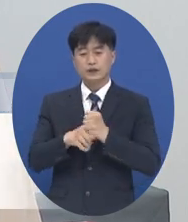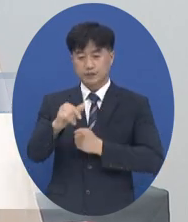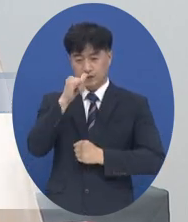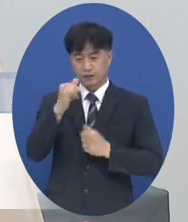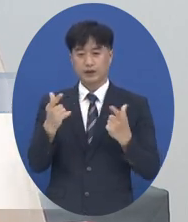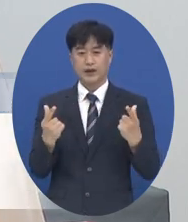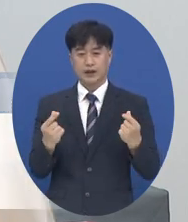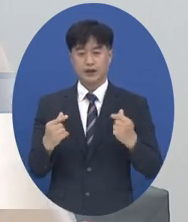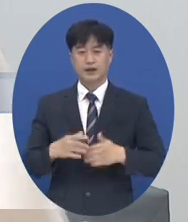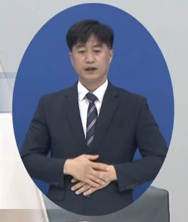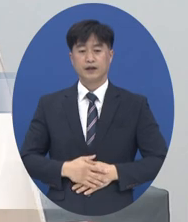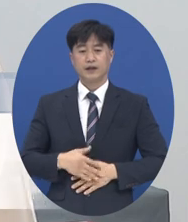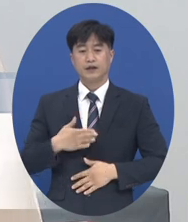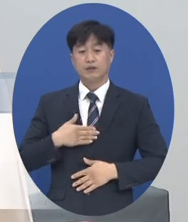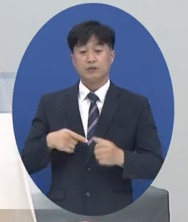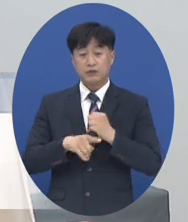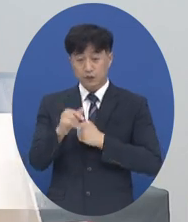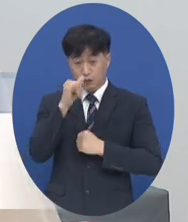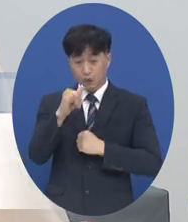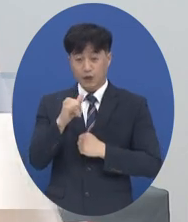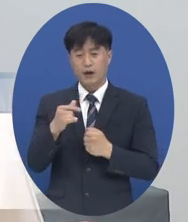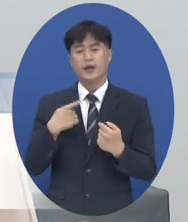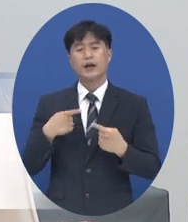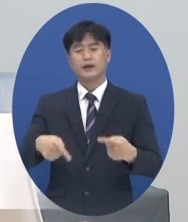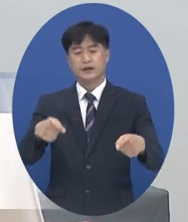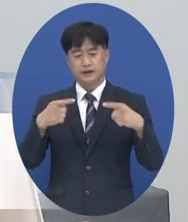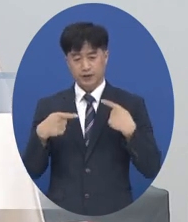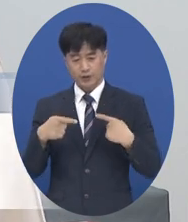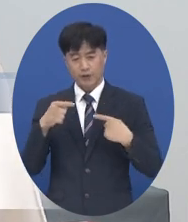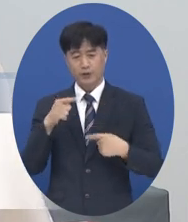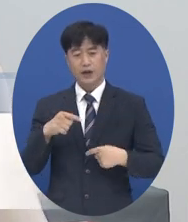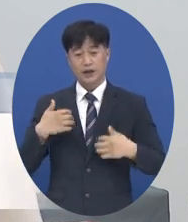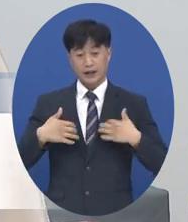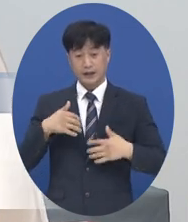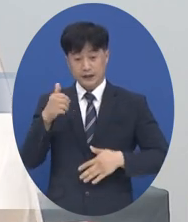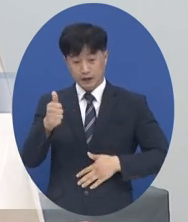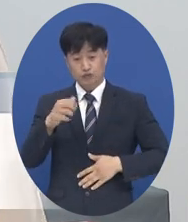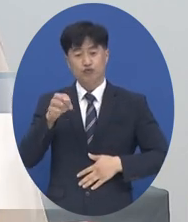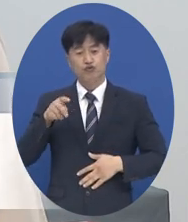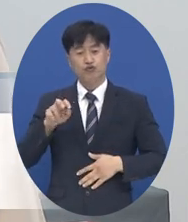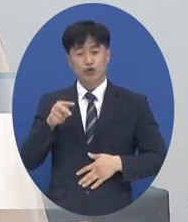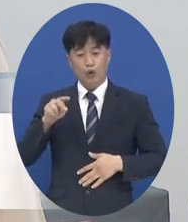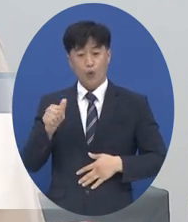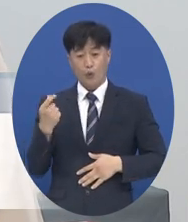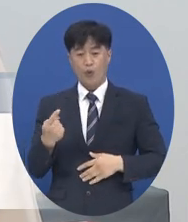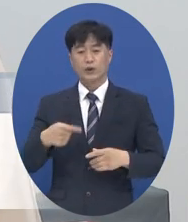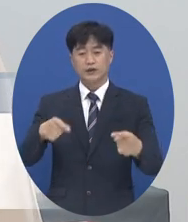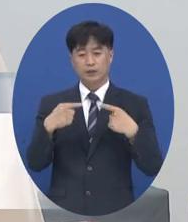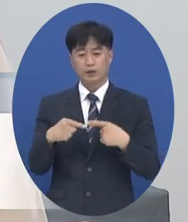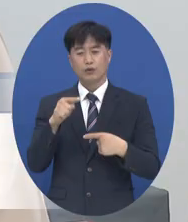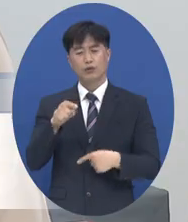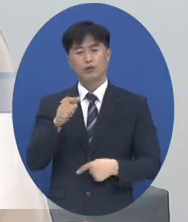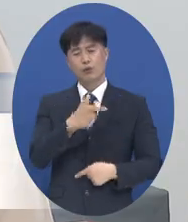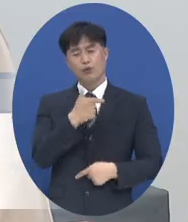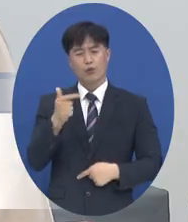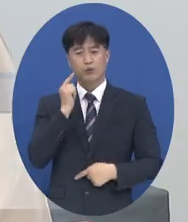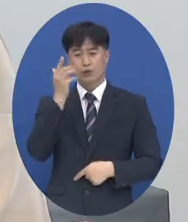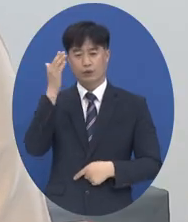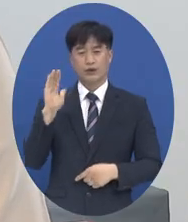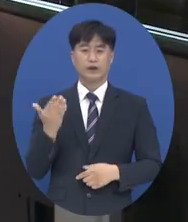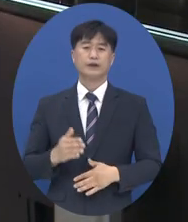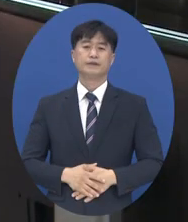너무나 의미가 있는가 저한테는 너무 뜻깊고 제가 또 함께 한다는거 4 적 1 음에 윤성호 가 떨게 함께 한다는 것 자체가 너무나